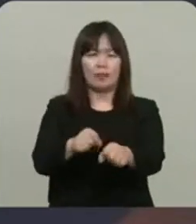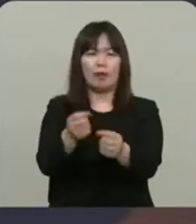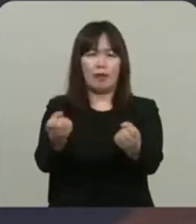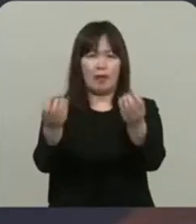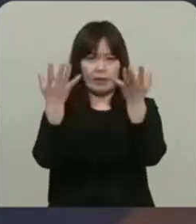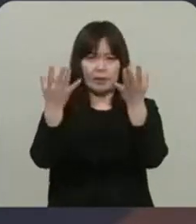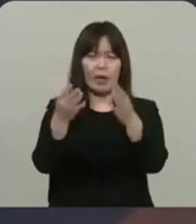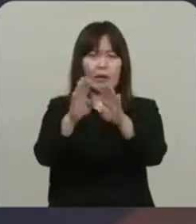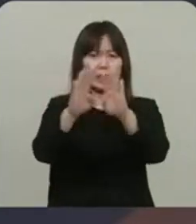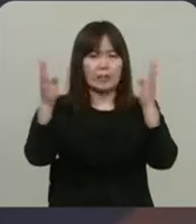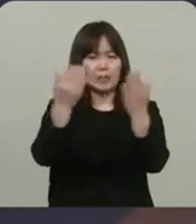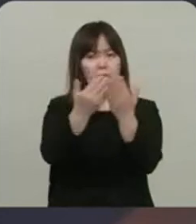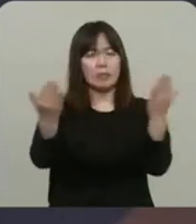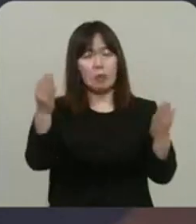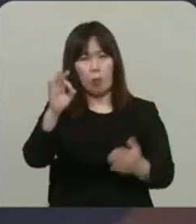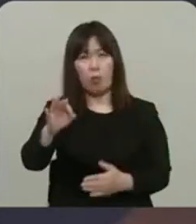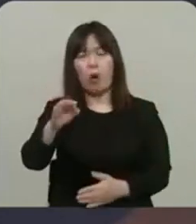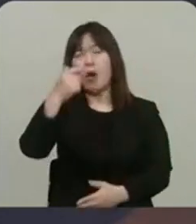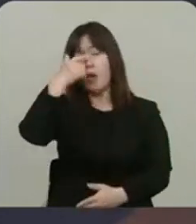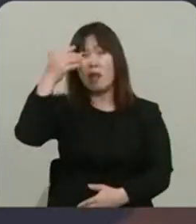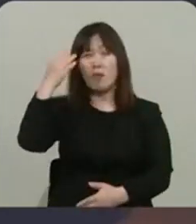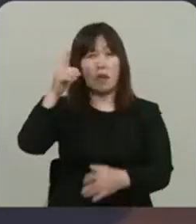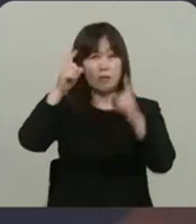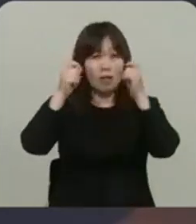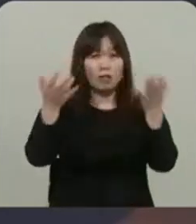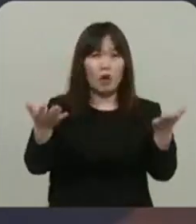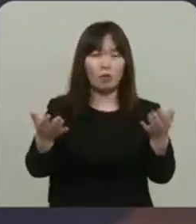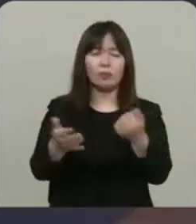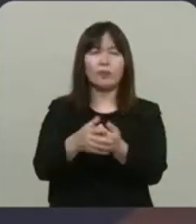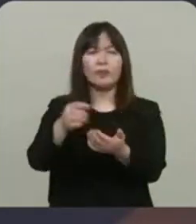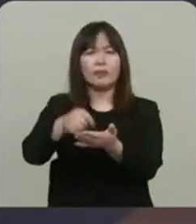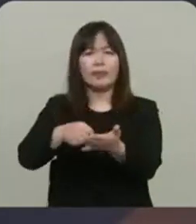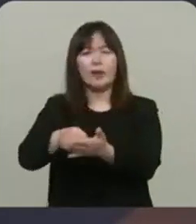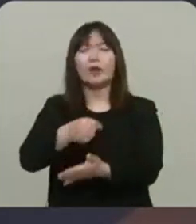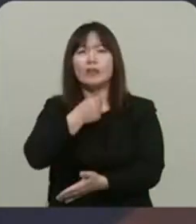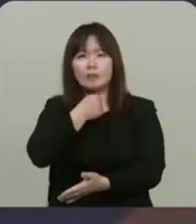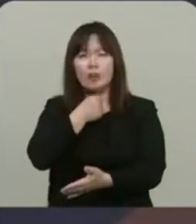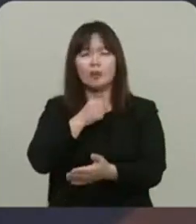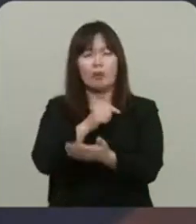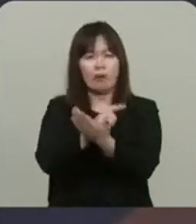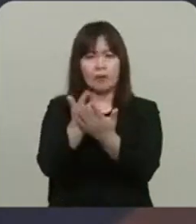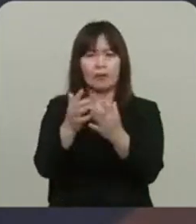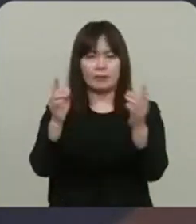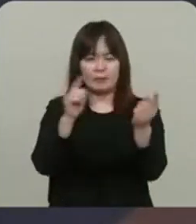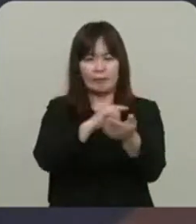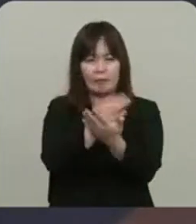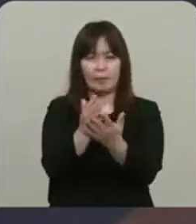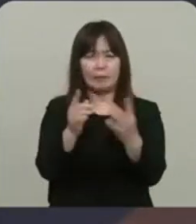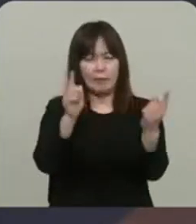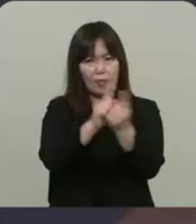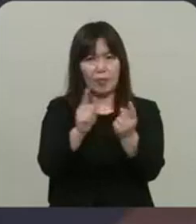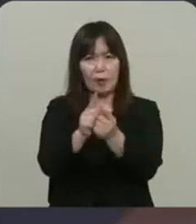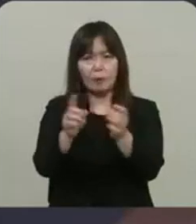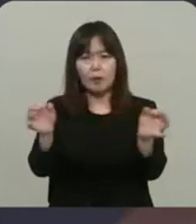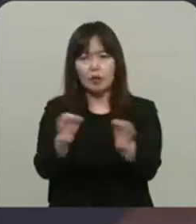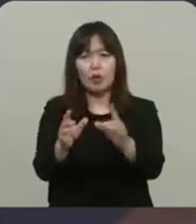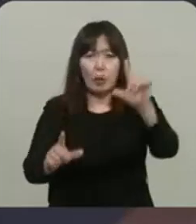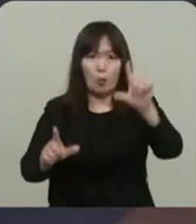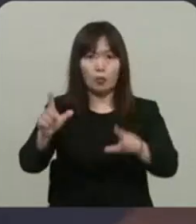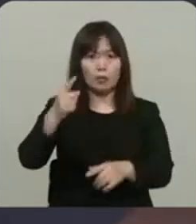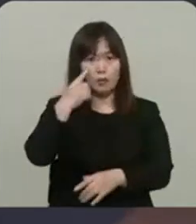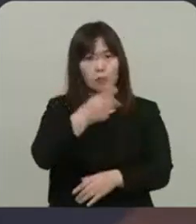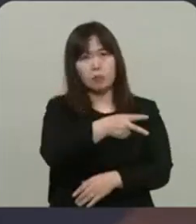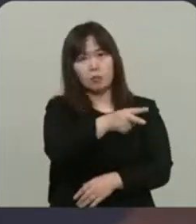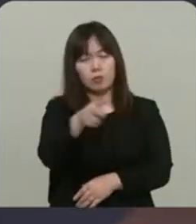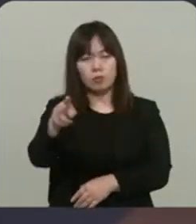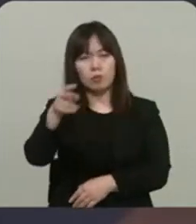열리고 있습니다. 사진이 없던 시절, 기록으로 남기고 싶었던 만남과 순간들을 이곳에서 만날 수 있습니다.